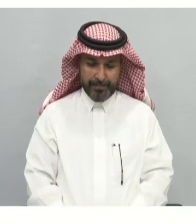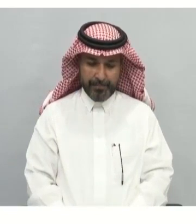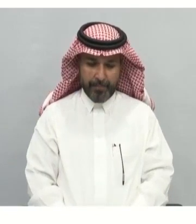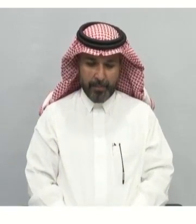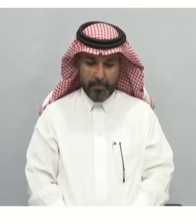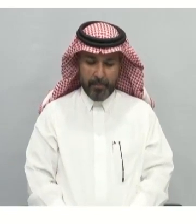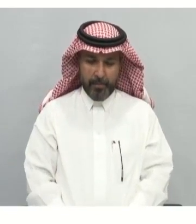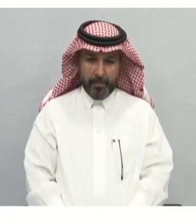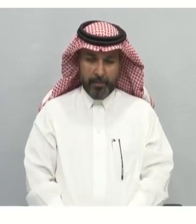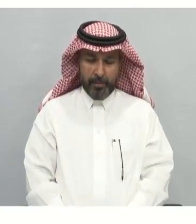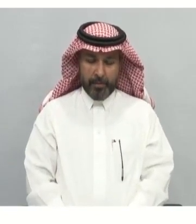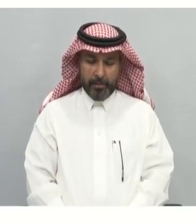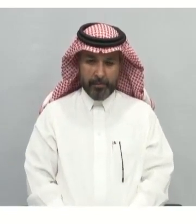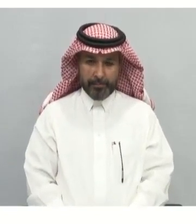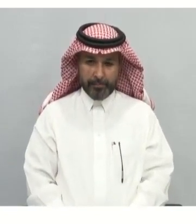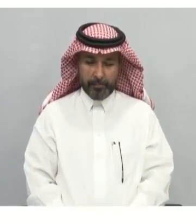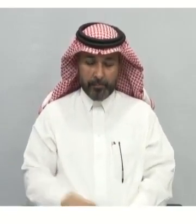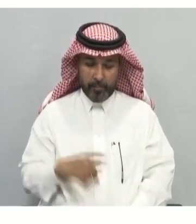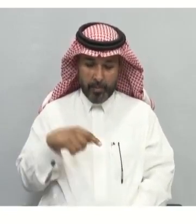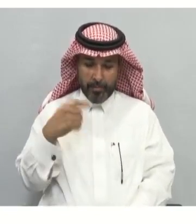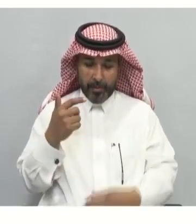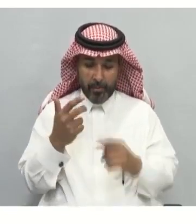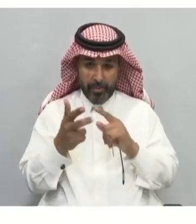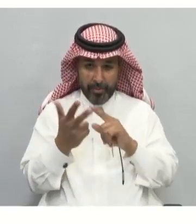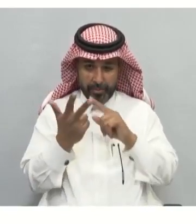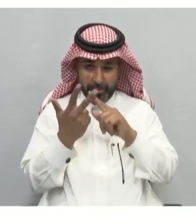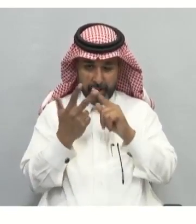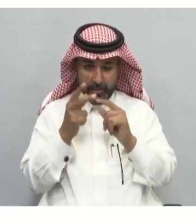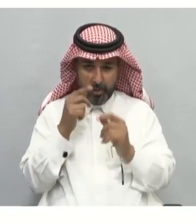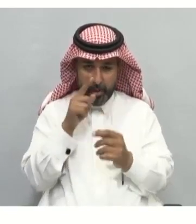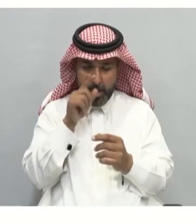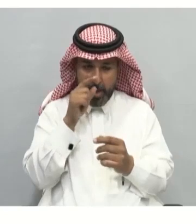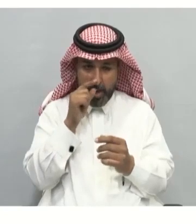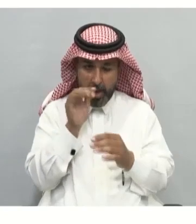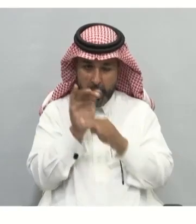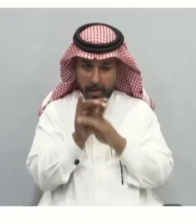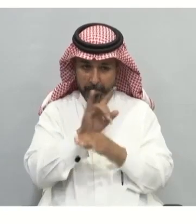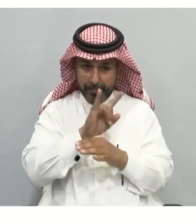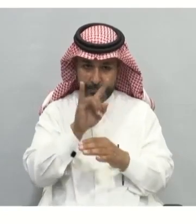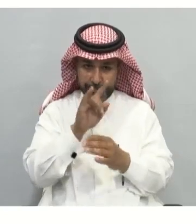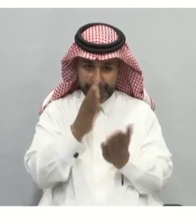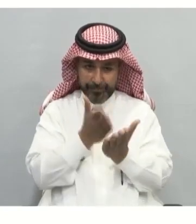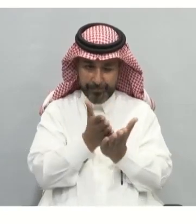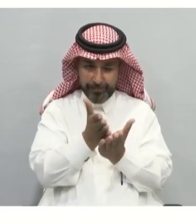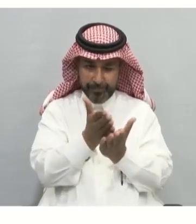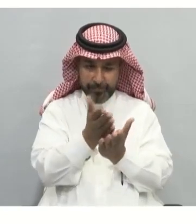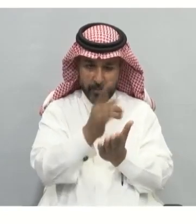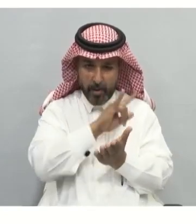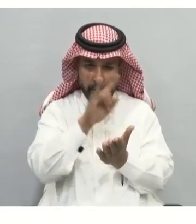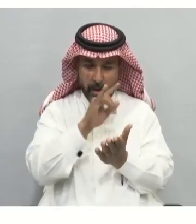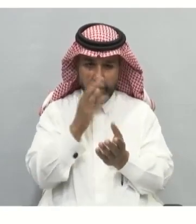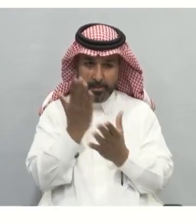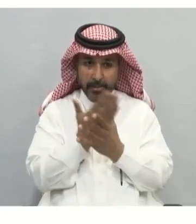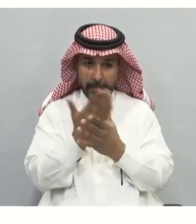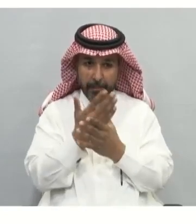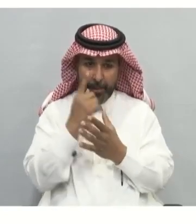ثالثا في هذا الحديث تحذير من سلوك الطريق السيئه التي يقتدي بها الناس وان من فعل